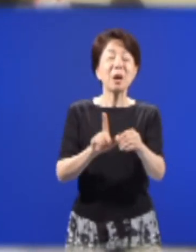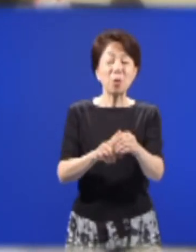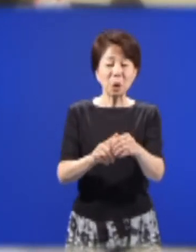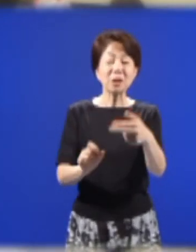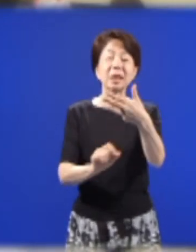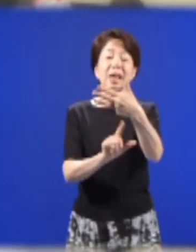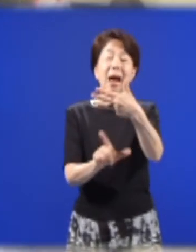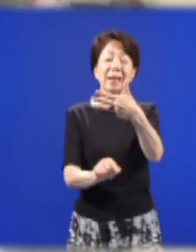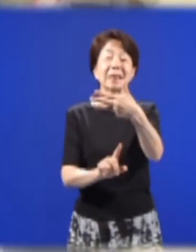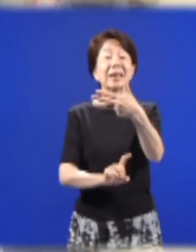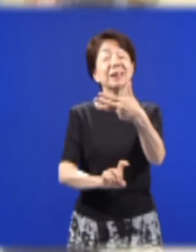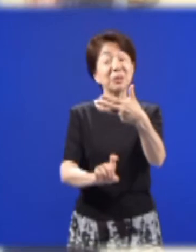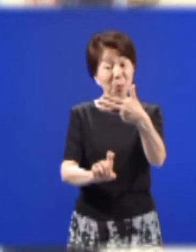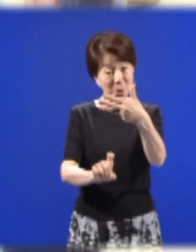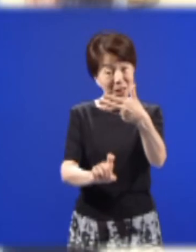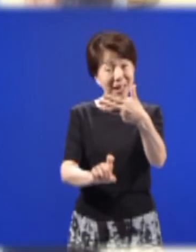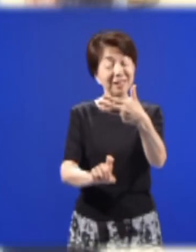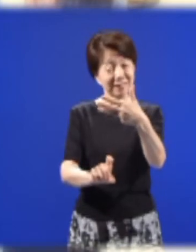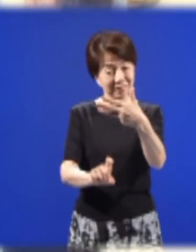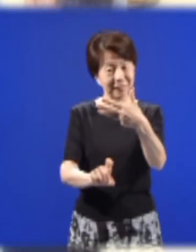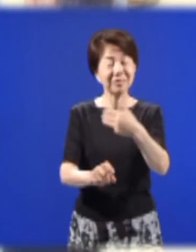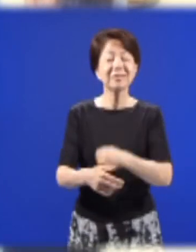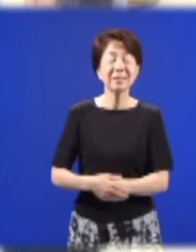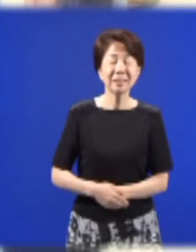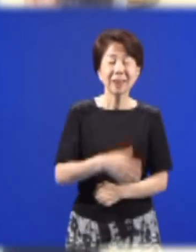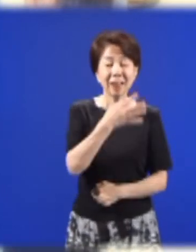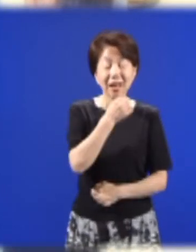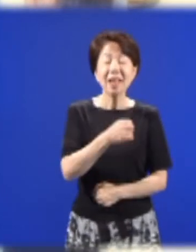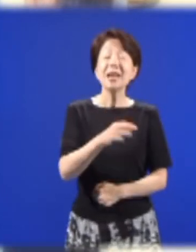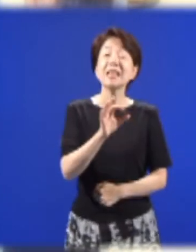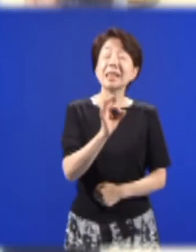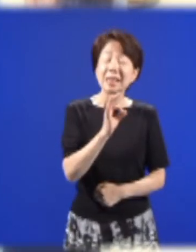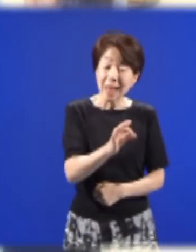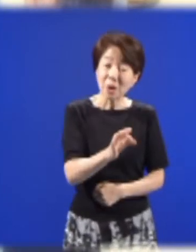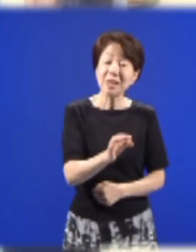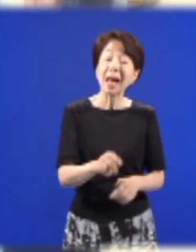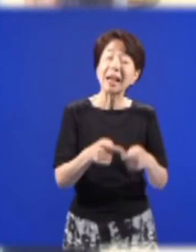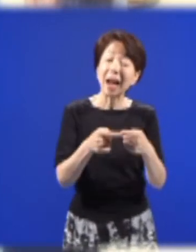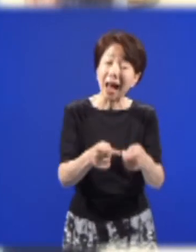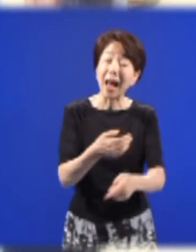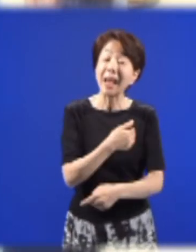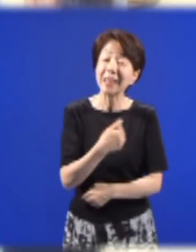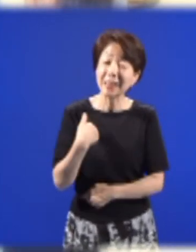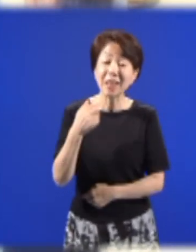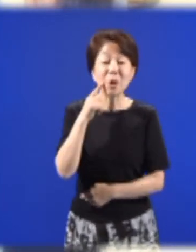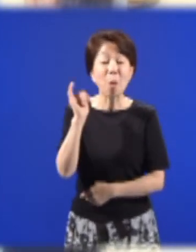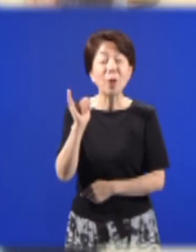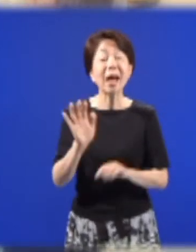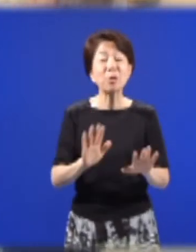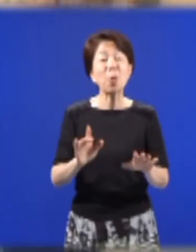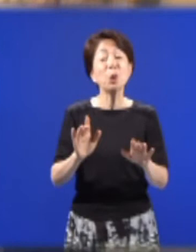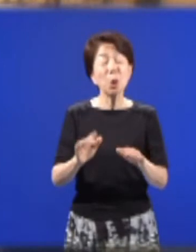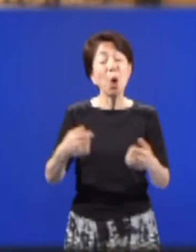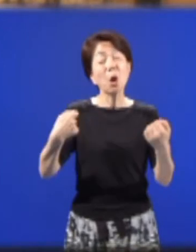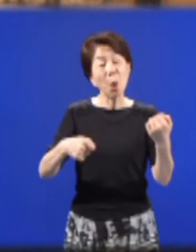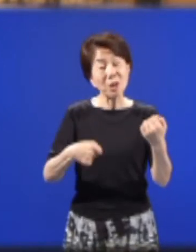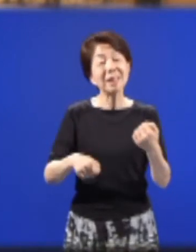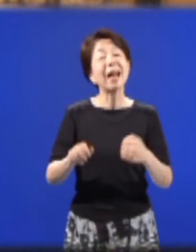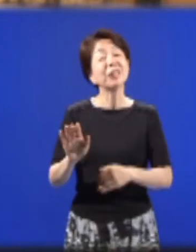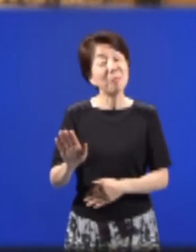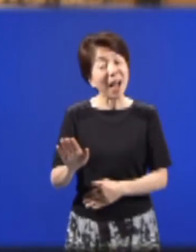月10日に行われますよ。0歳から入れる親と子のコンサートもあります